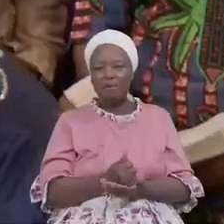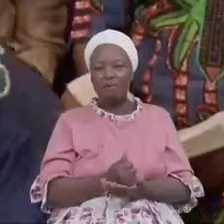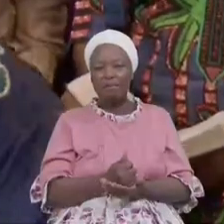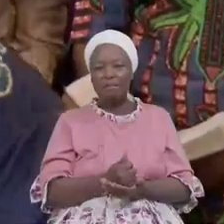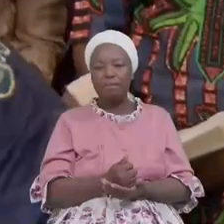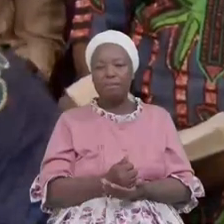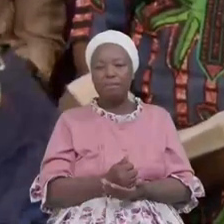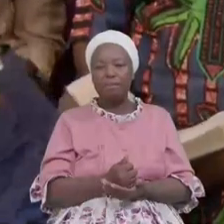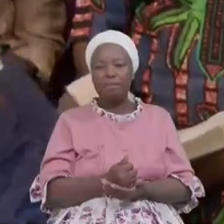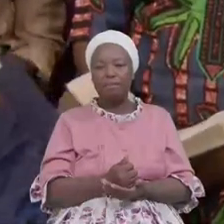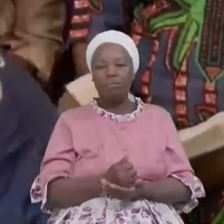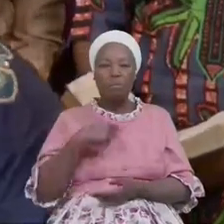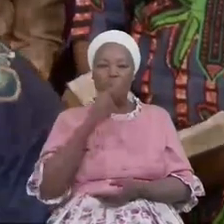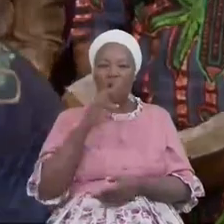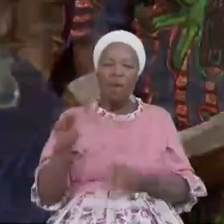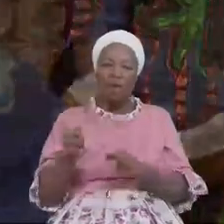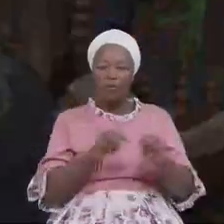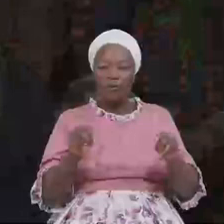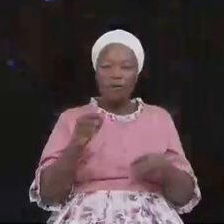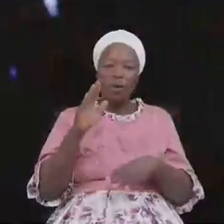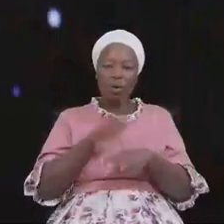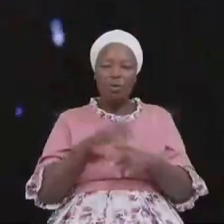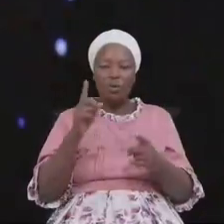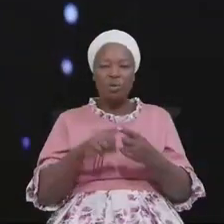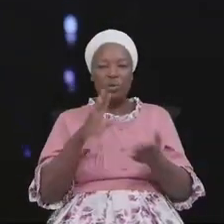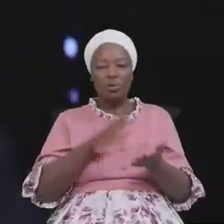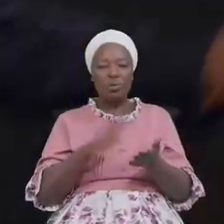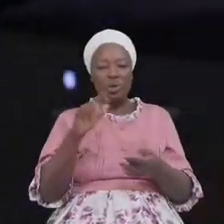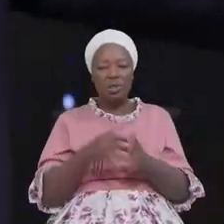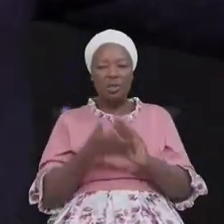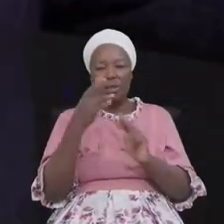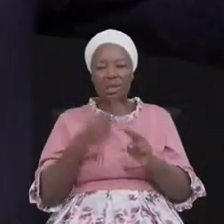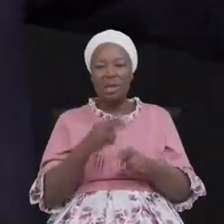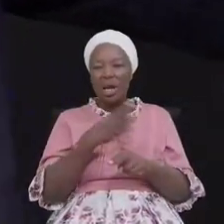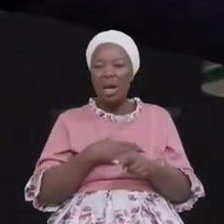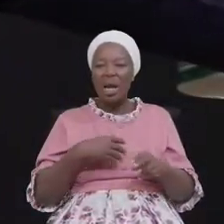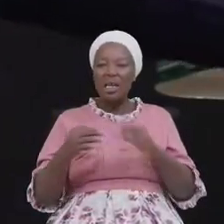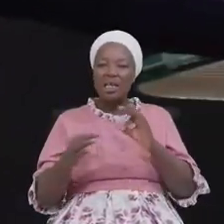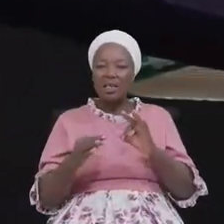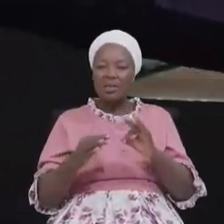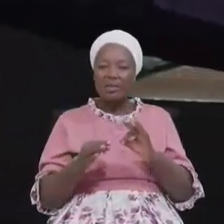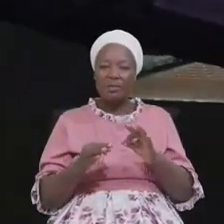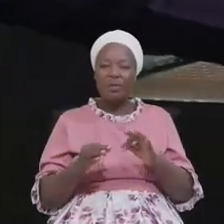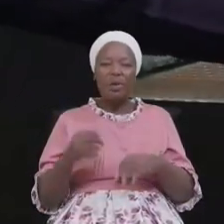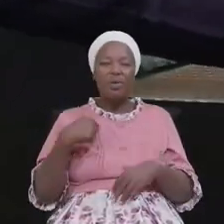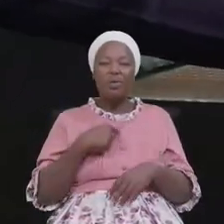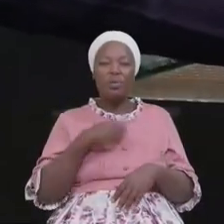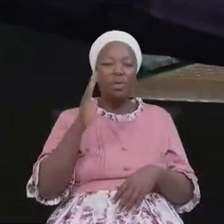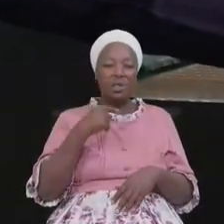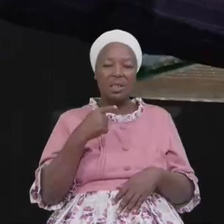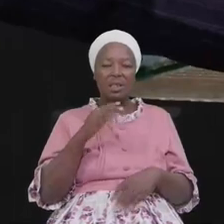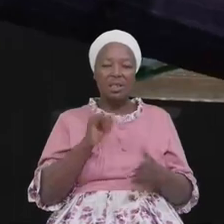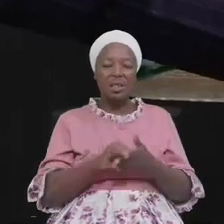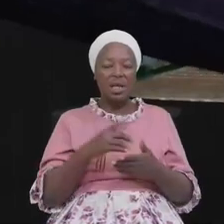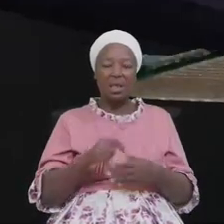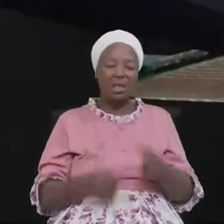Nous avançons pour la gloire. Même si nous disons que les 50 années